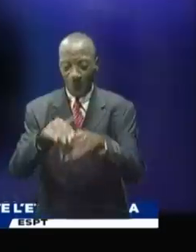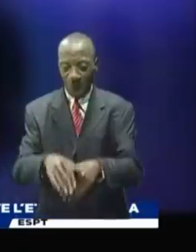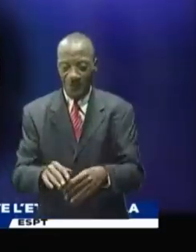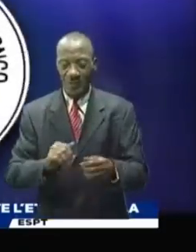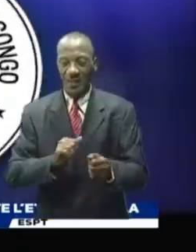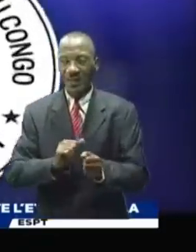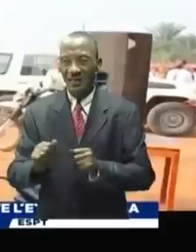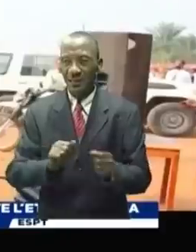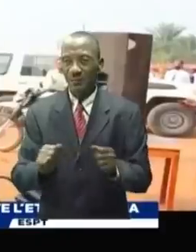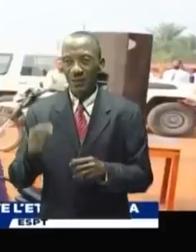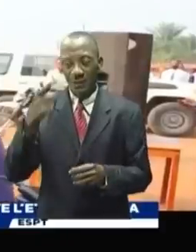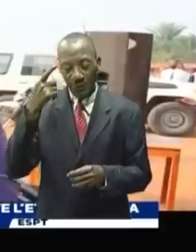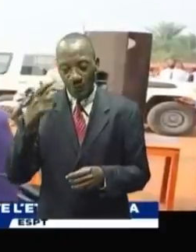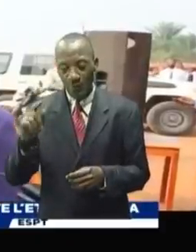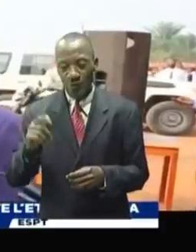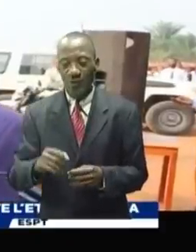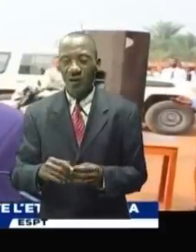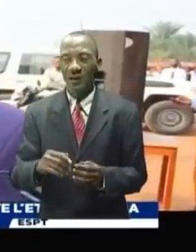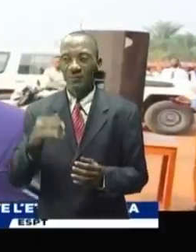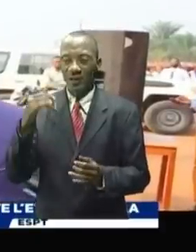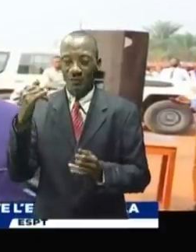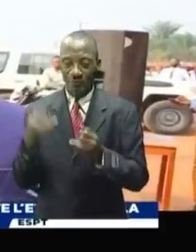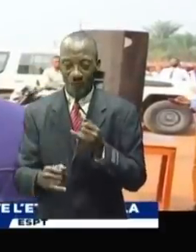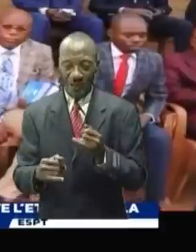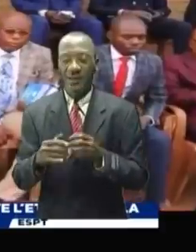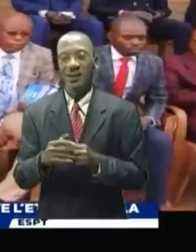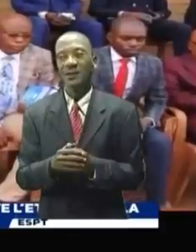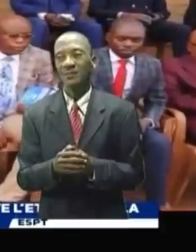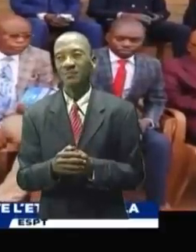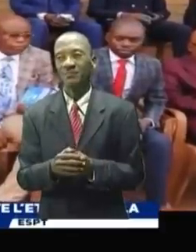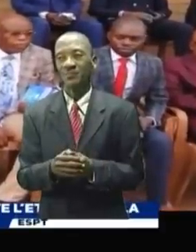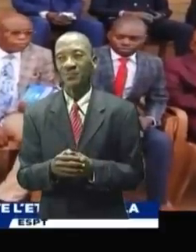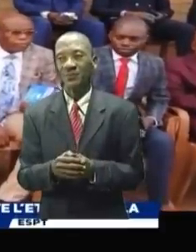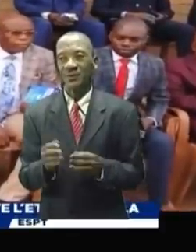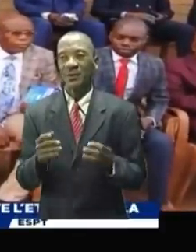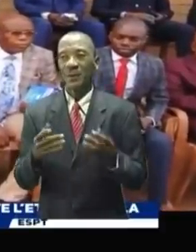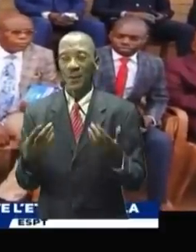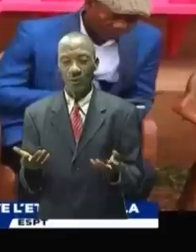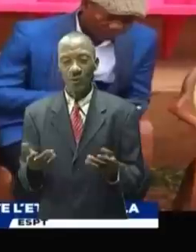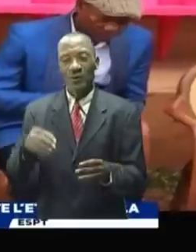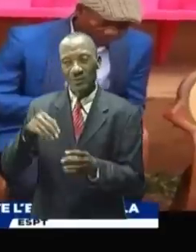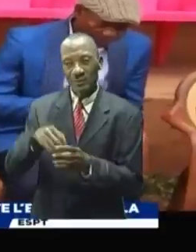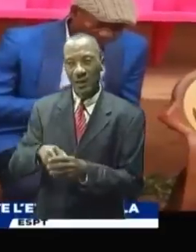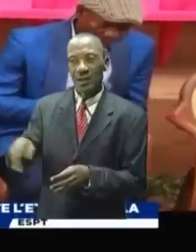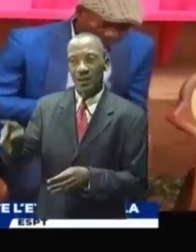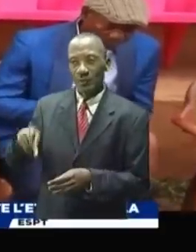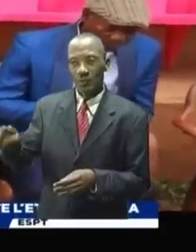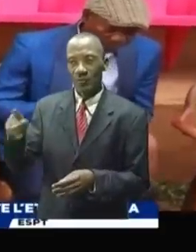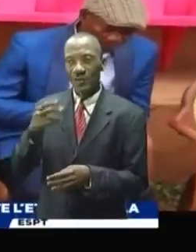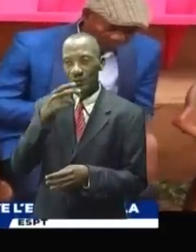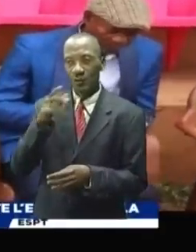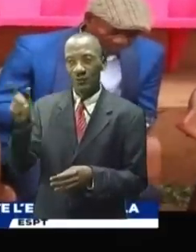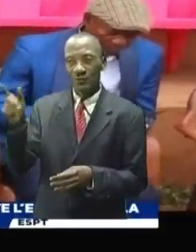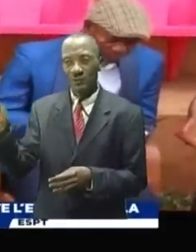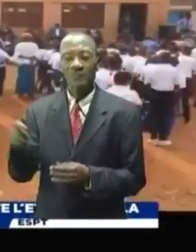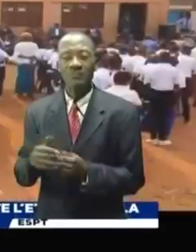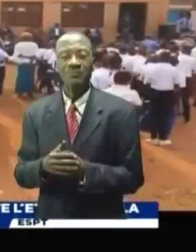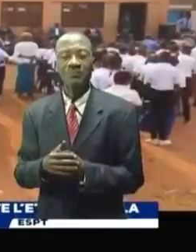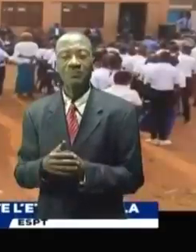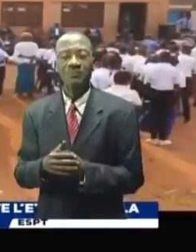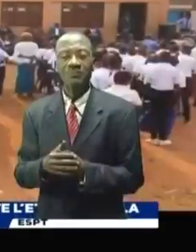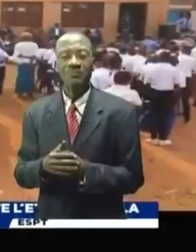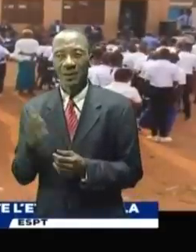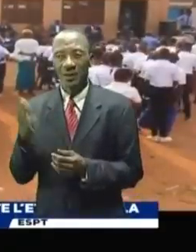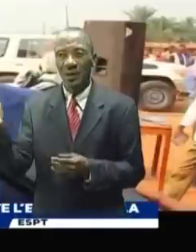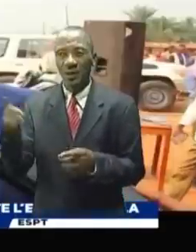national. À Chikapa, dans les Kasaï, précisément à l'Institut Mwifike, situé dans la commune de Mabondo, a